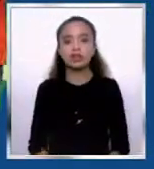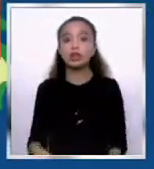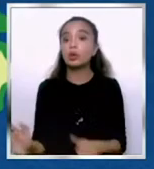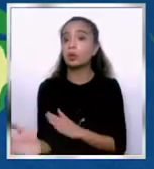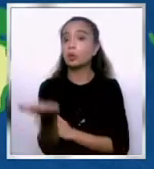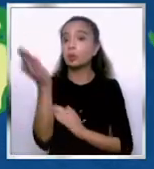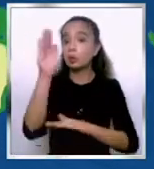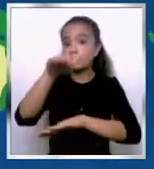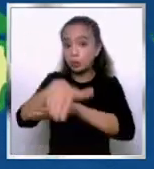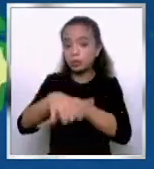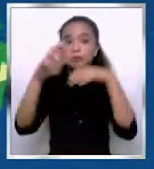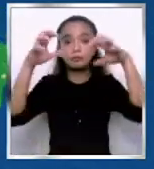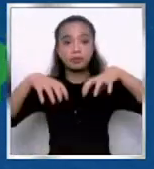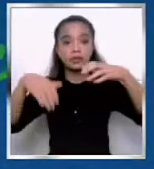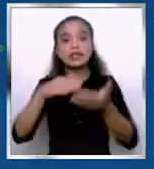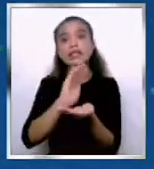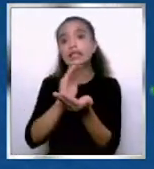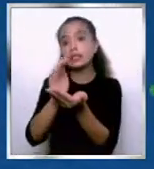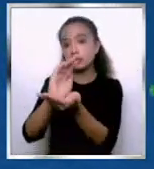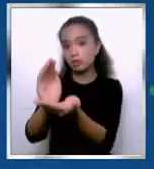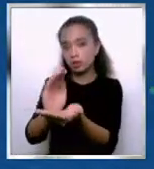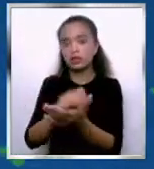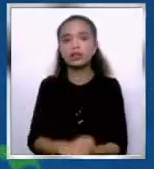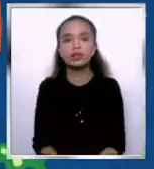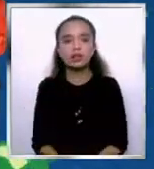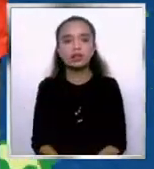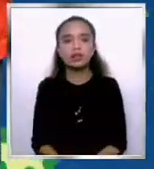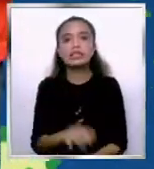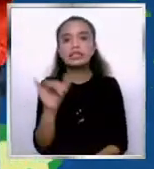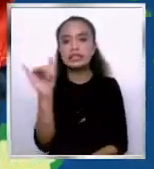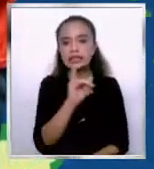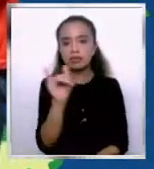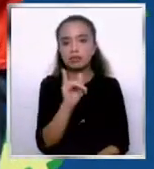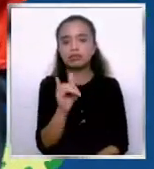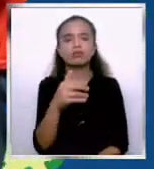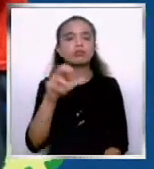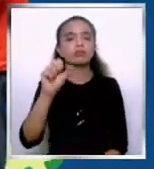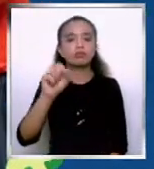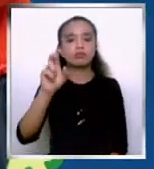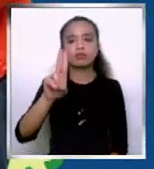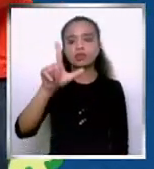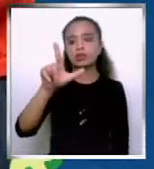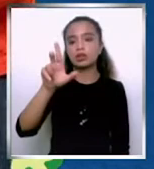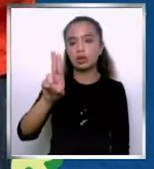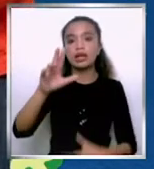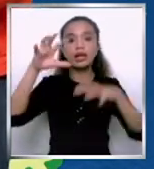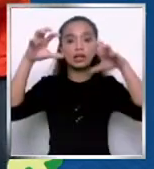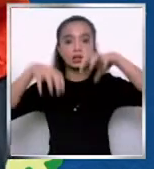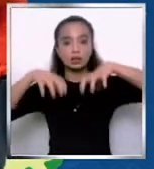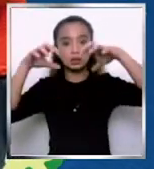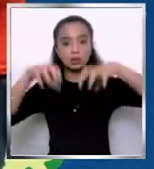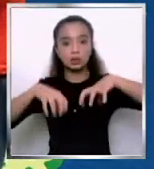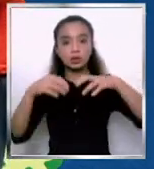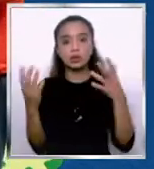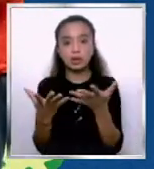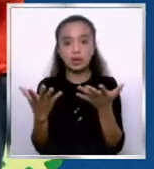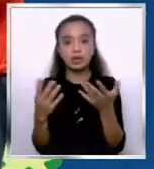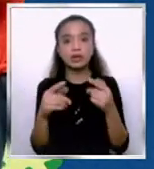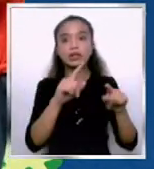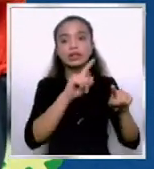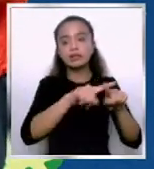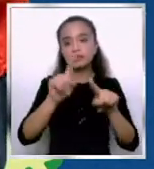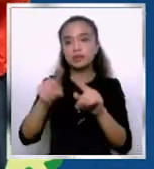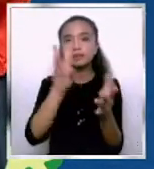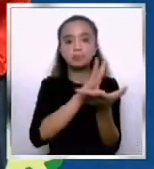sa may Zamboanga Peninsula, maging dyan sa may mga isla ng Sulu, at uulanin din yung natitirang bahagi ng Mindanao